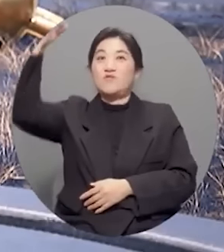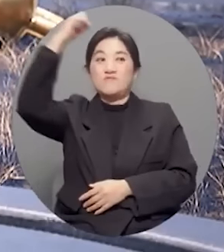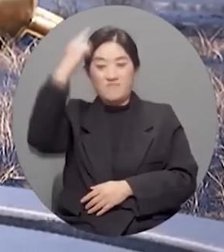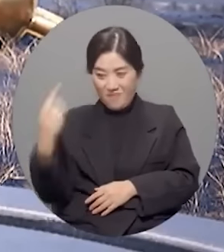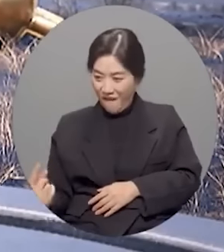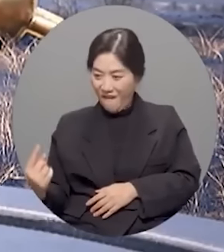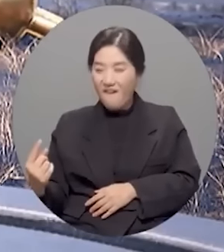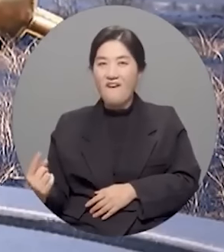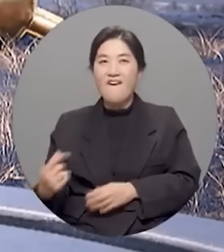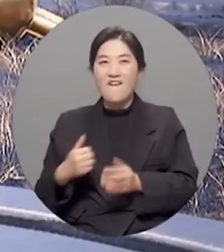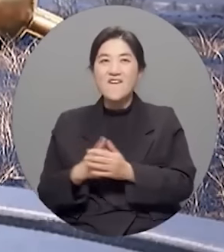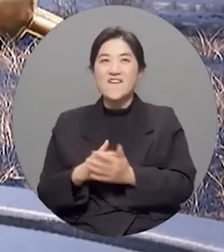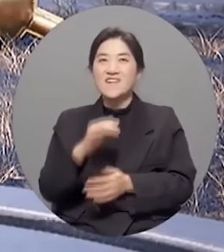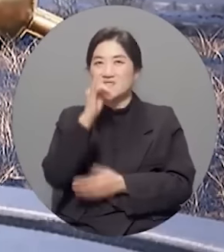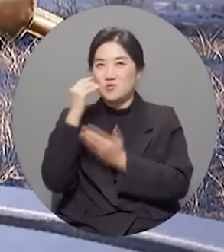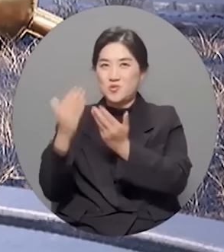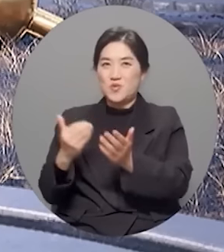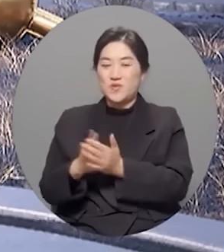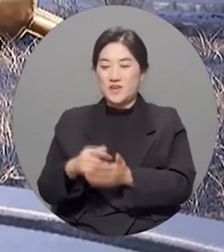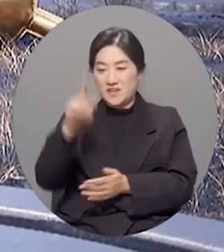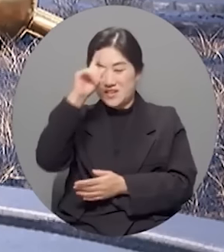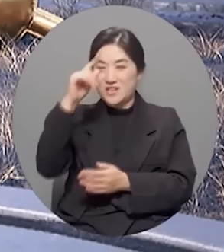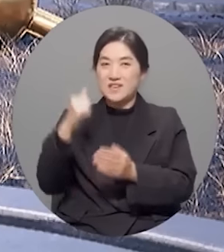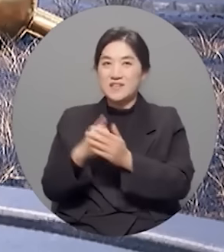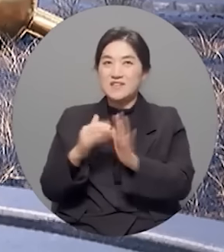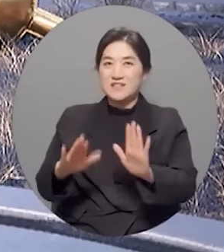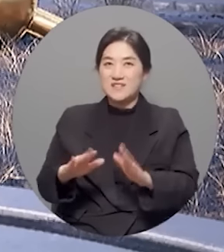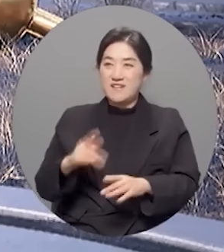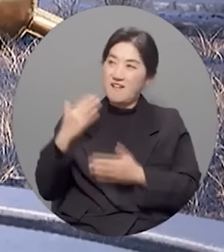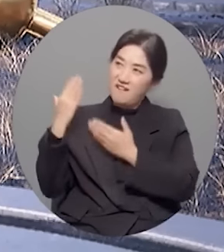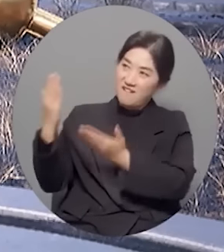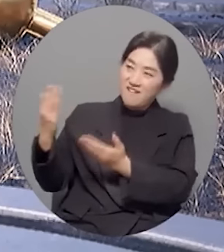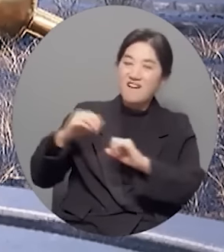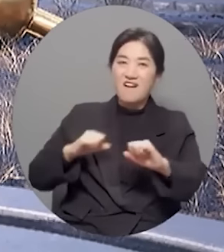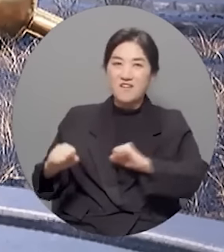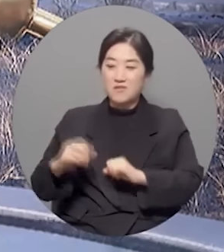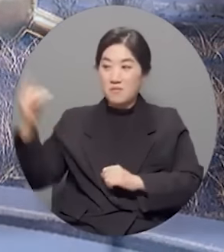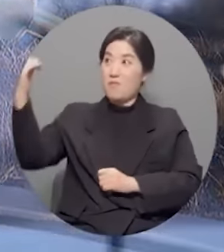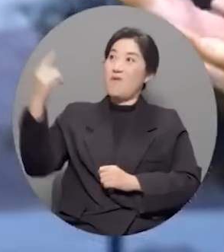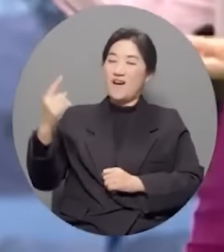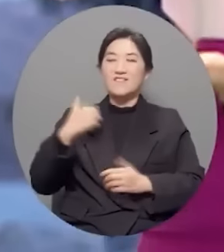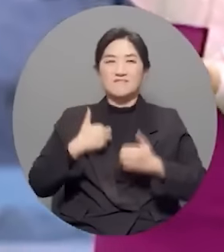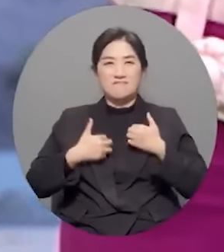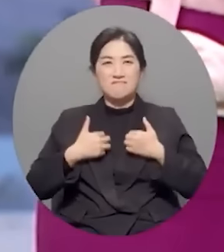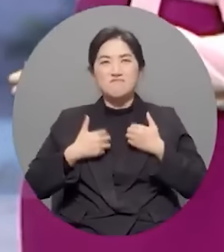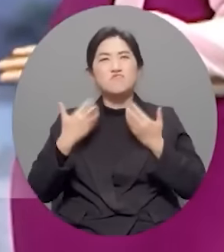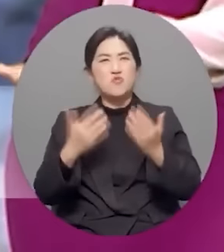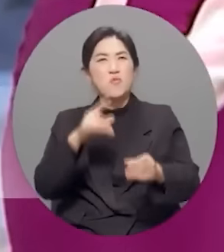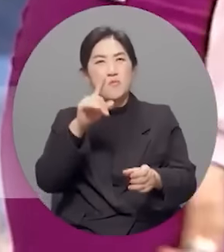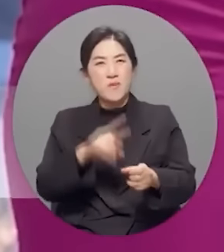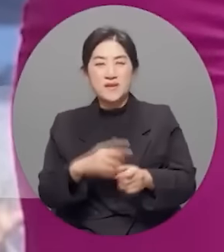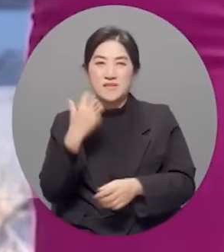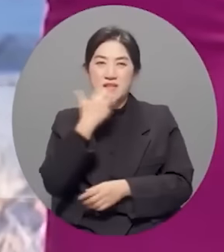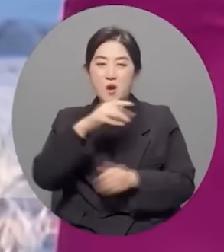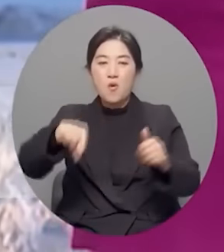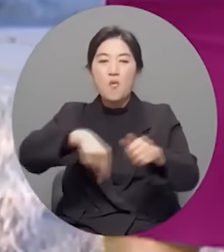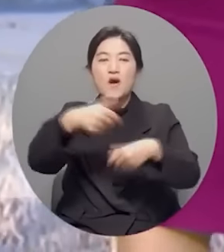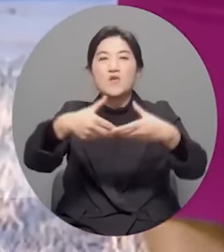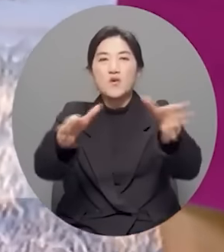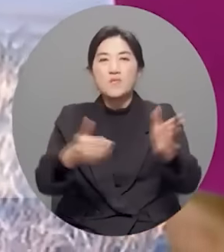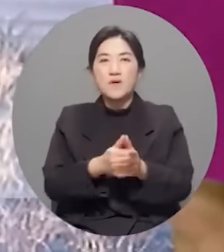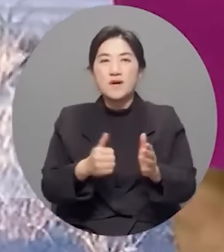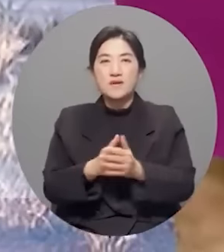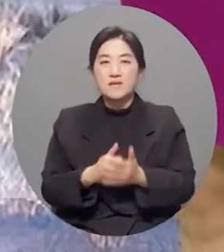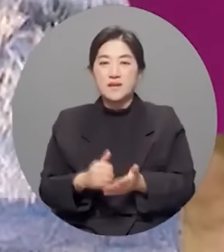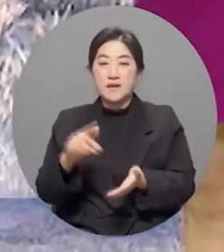입체감 있게 구현하고 기상 캐스터도이를 강조하는 움직임을 취했습니다 색상은 환경부에서 낮은